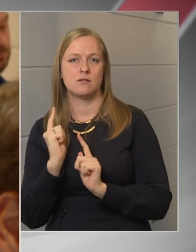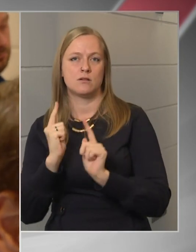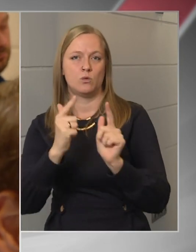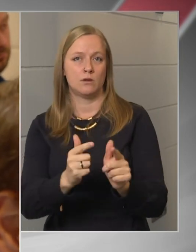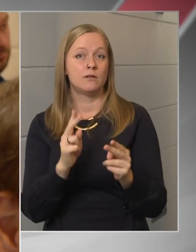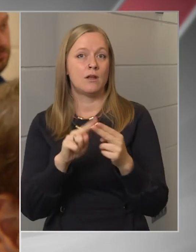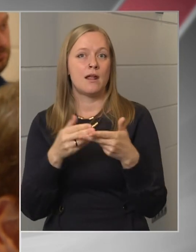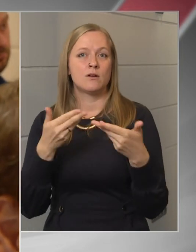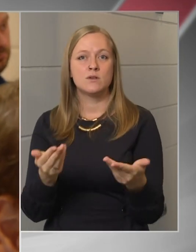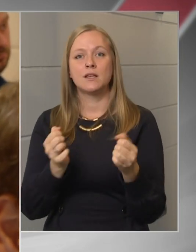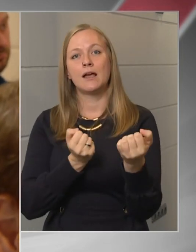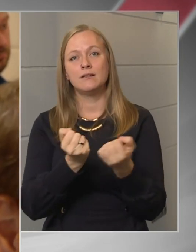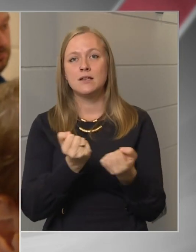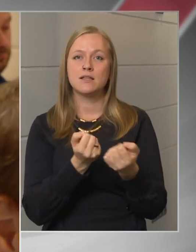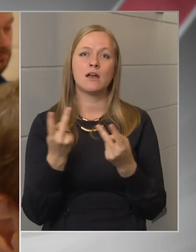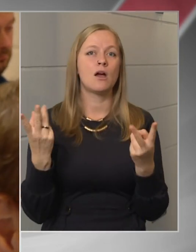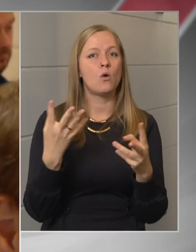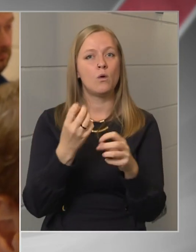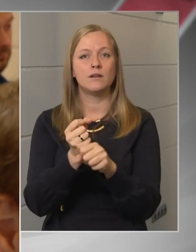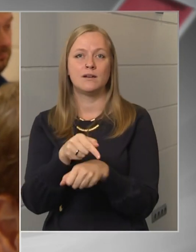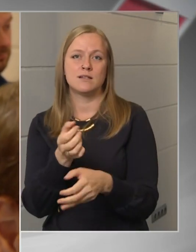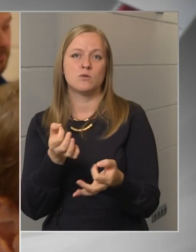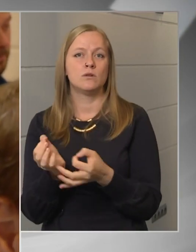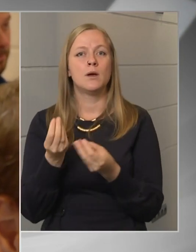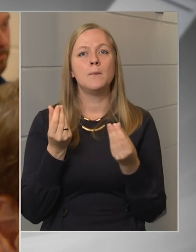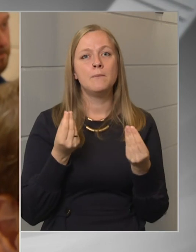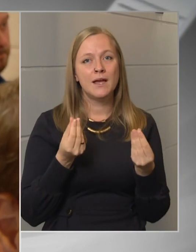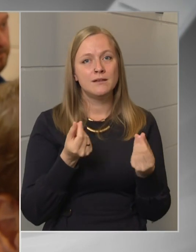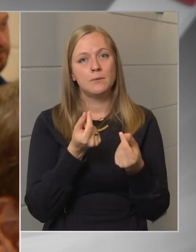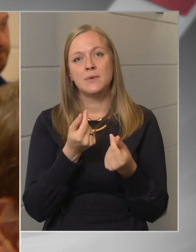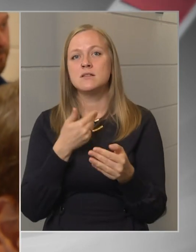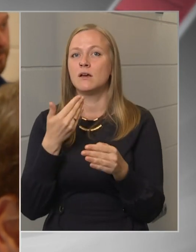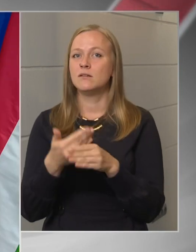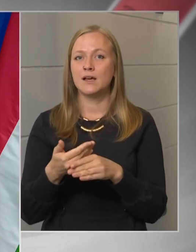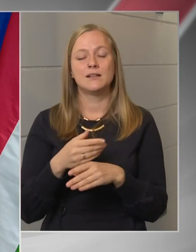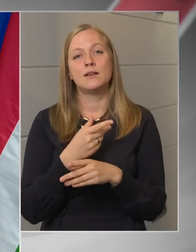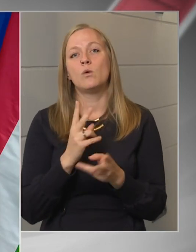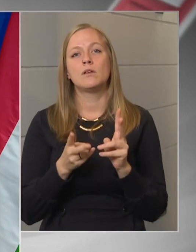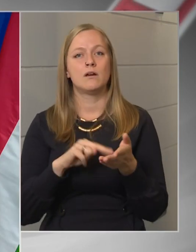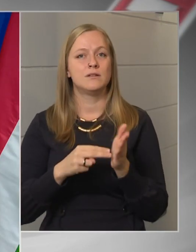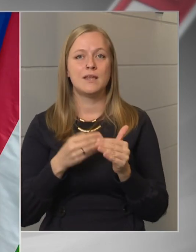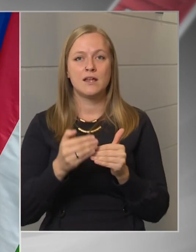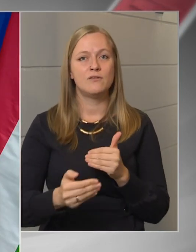Találkoztak-e, egyeztettek-e, hol tart ez az ügy, mennyi pénzt adtak eddig, és mennyit terveznek?